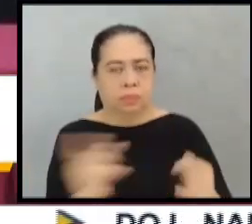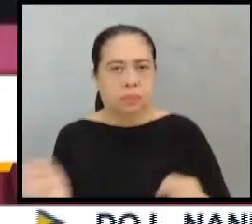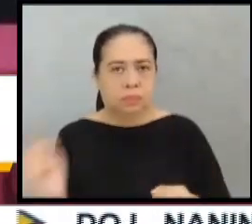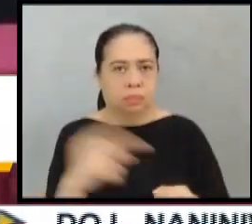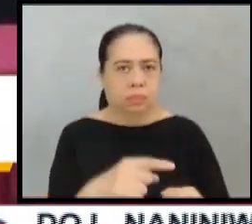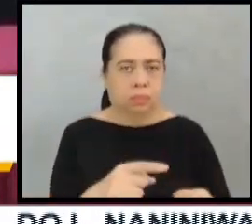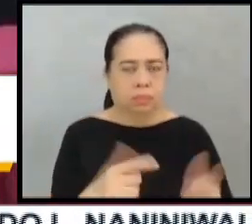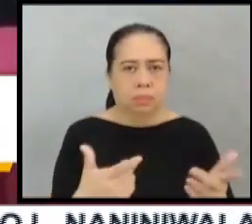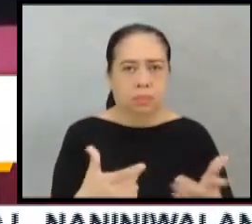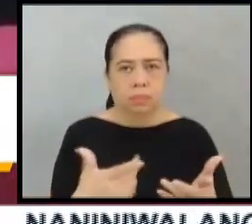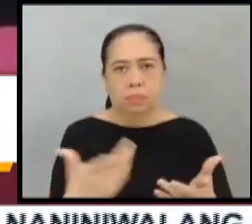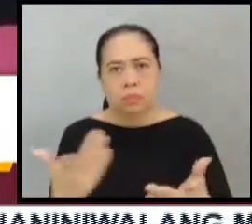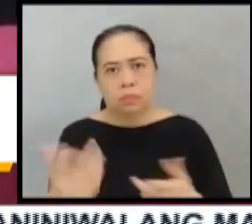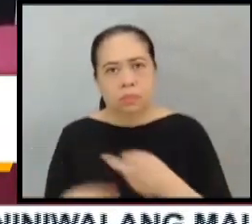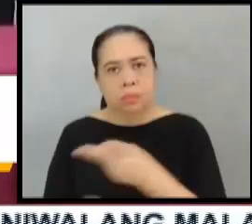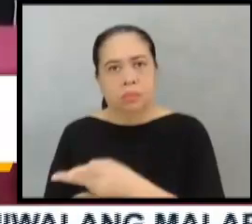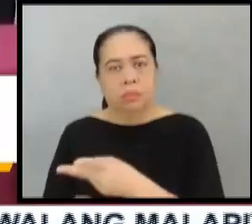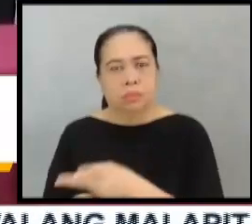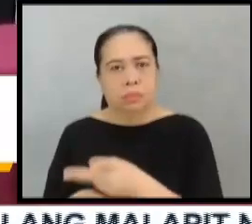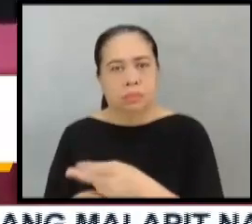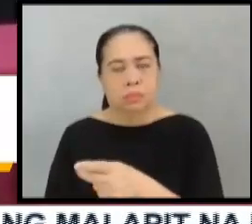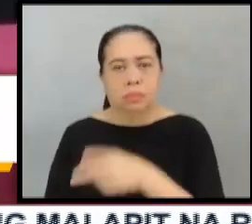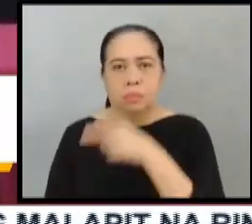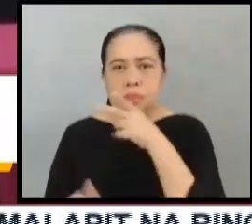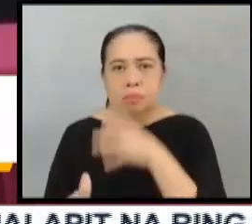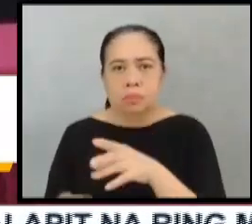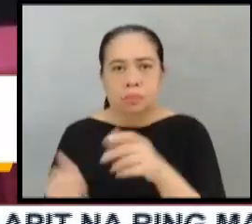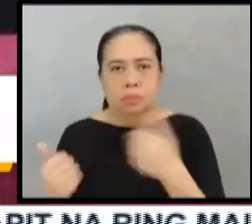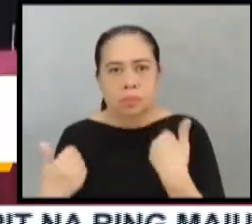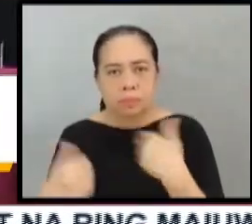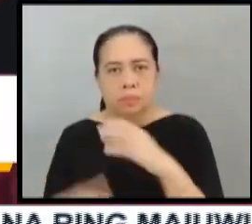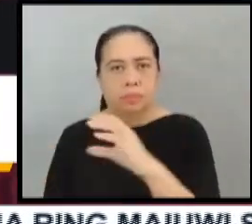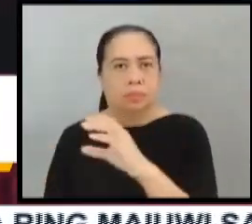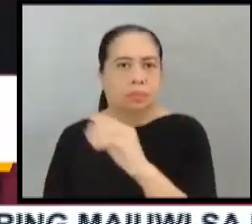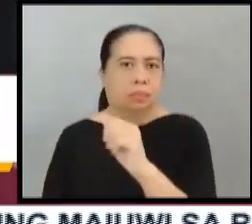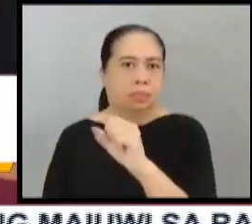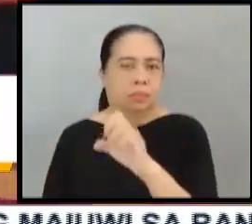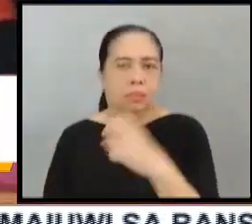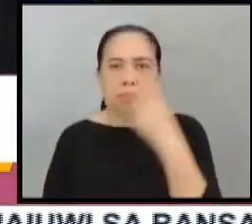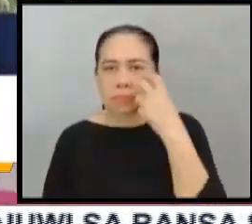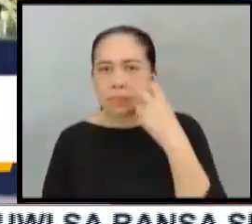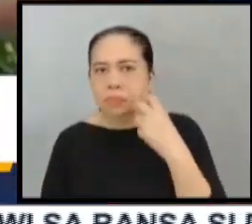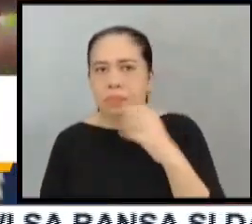ng kustudiya ng mga suspect na may mga kasong kriminal.